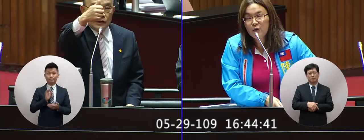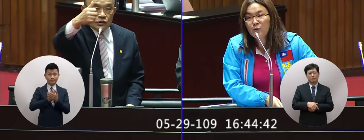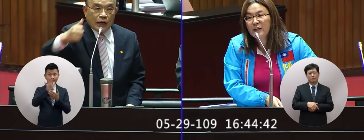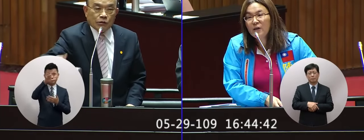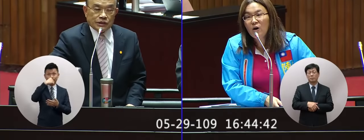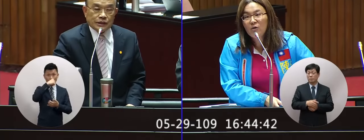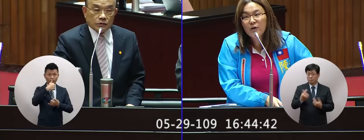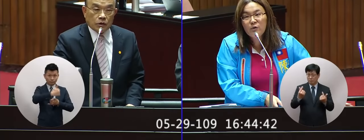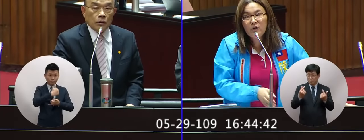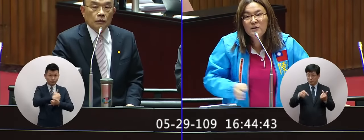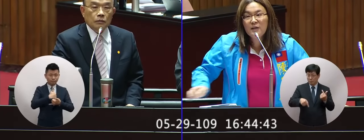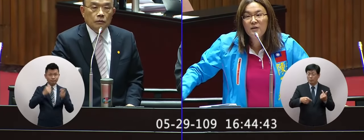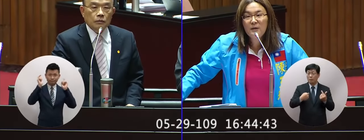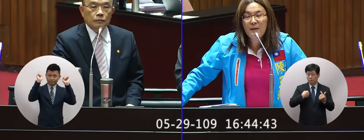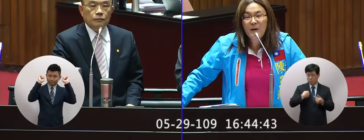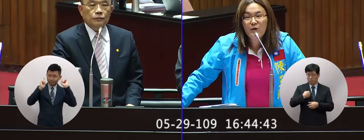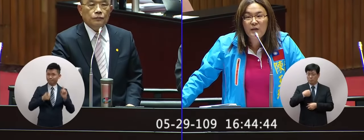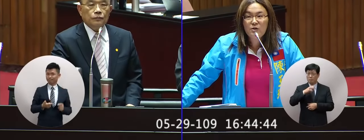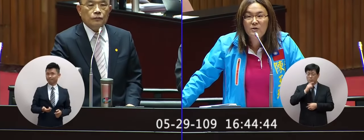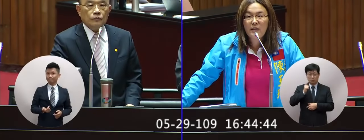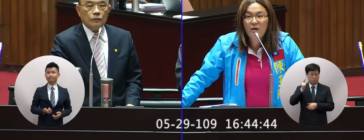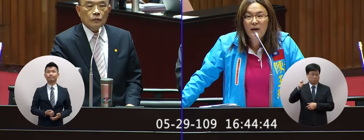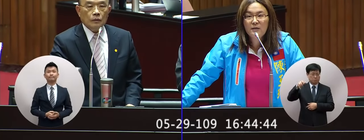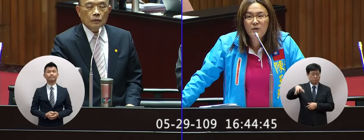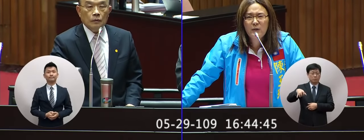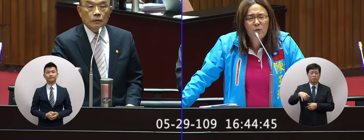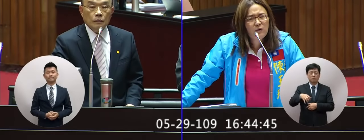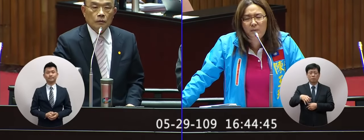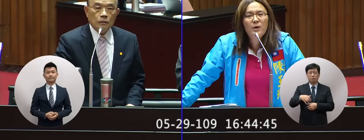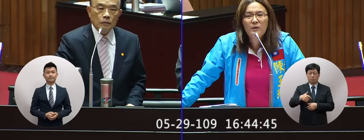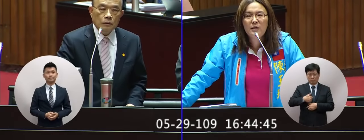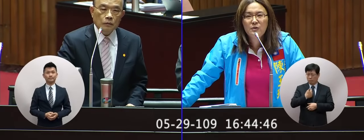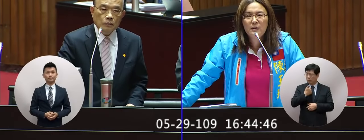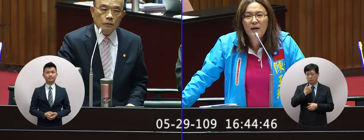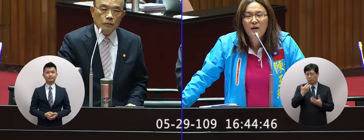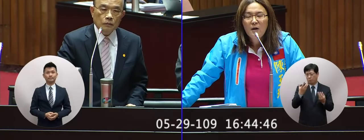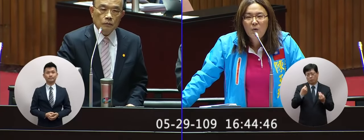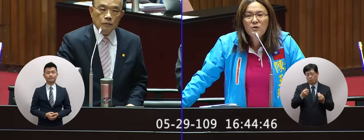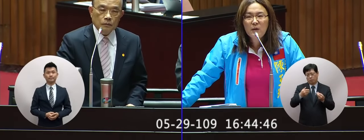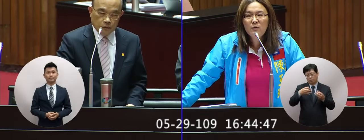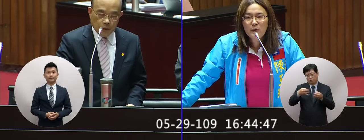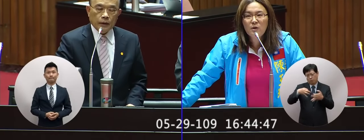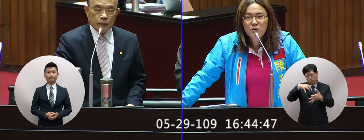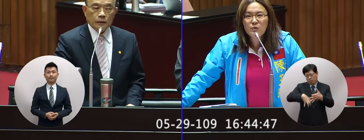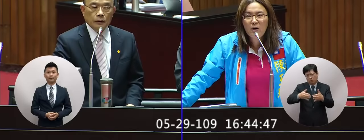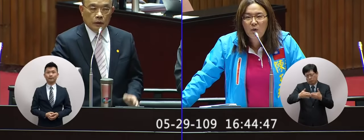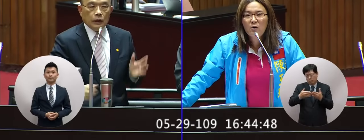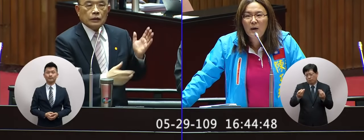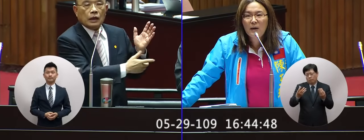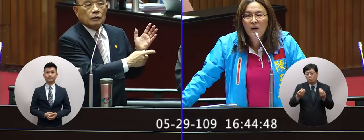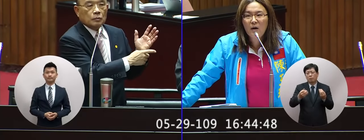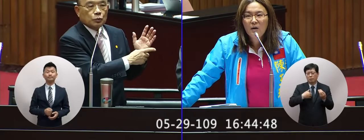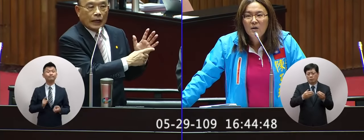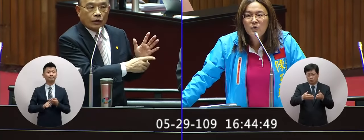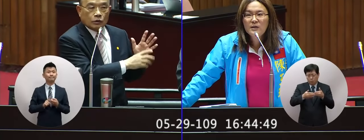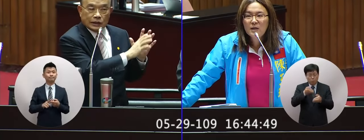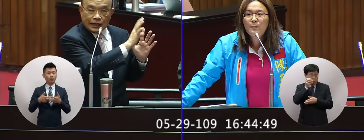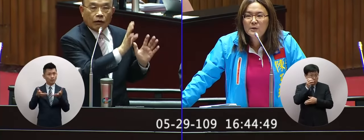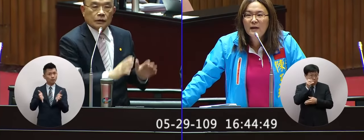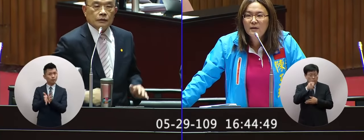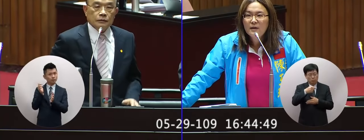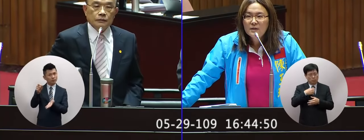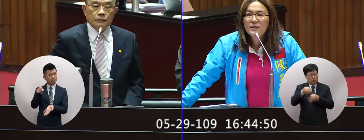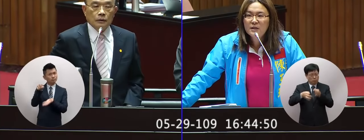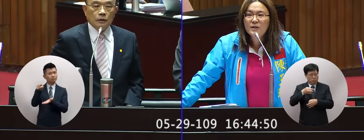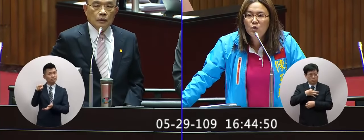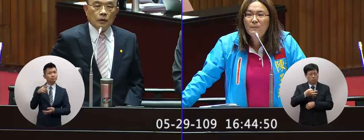内旅游才是超级享受。 尤其温州较偏远的所在哈，啊，因为完全没有内需啦，完全非常需要观光了哈。 部长， 所以这个